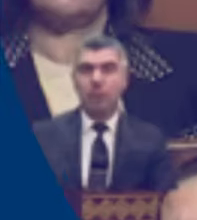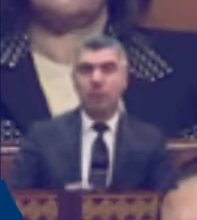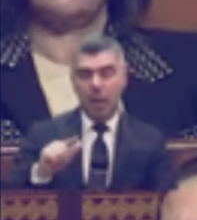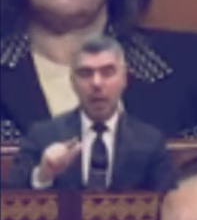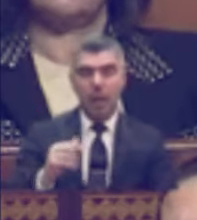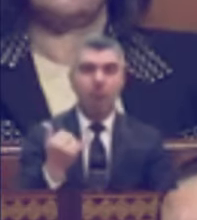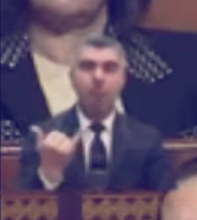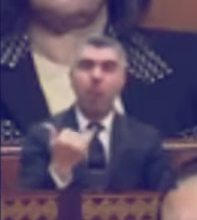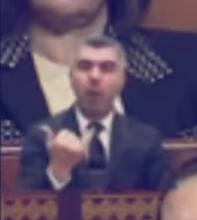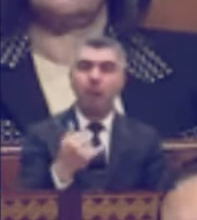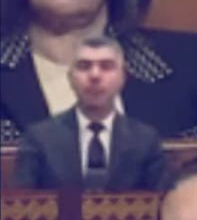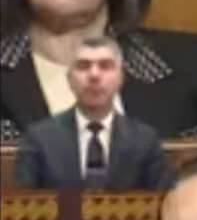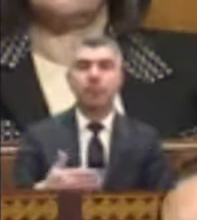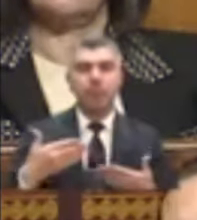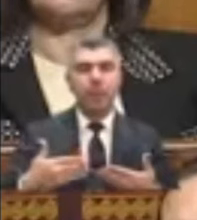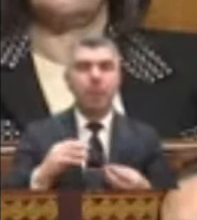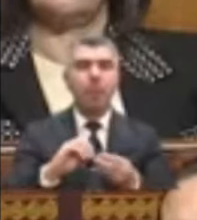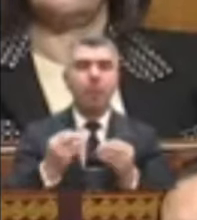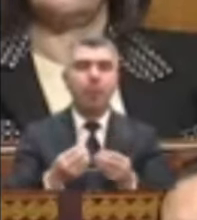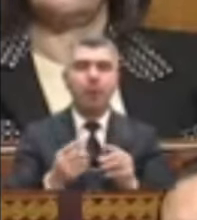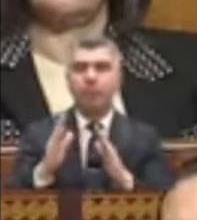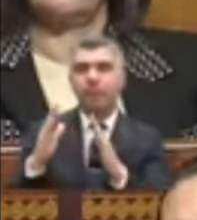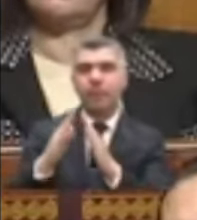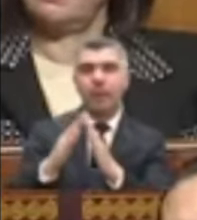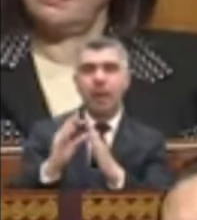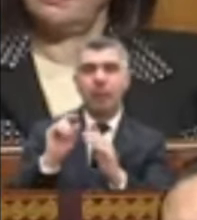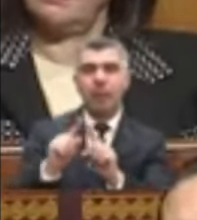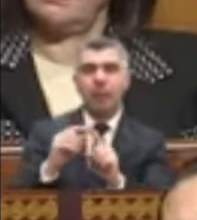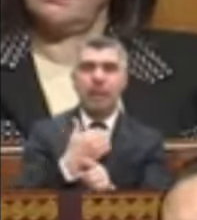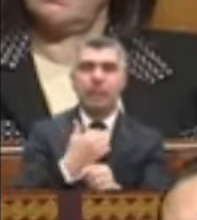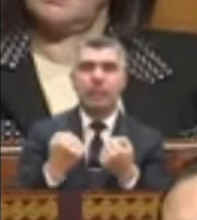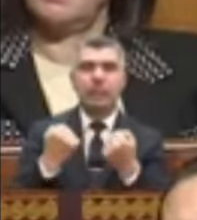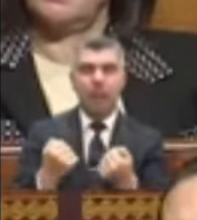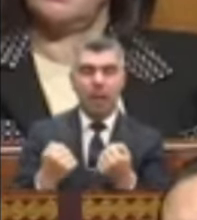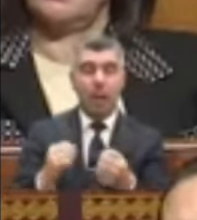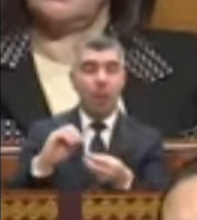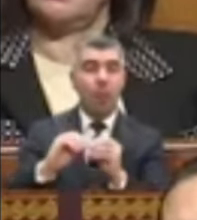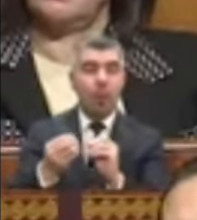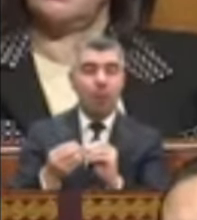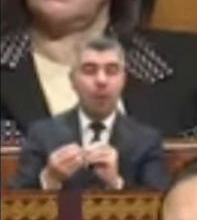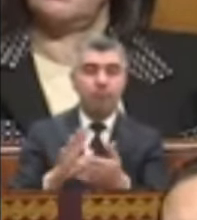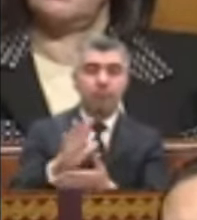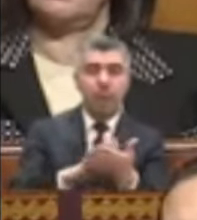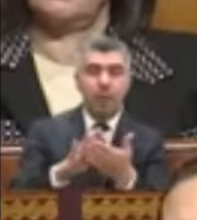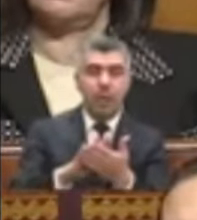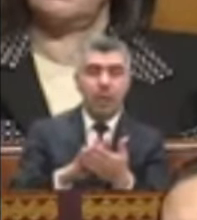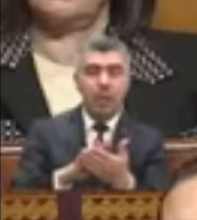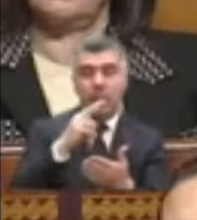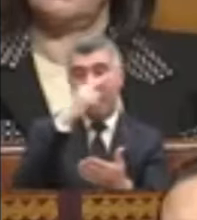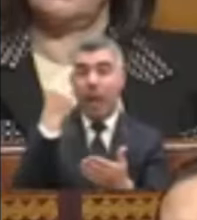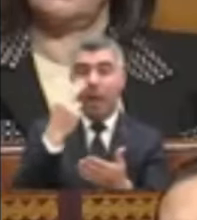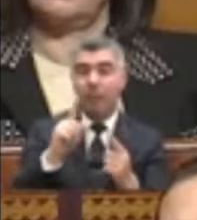حصيلة مهمة. هذه الإشكالية ديال السكن الوظيفي بالنسبة للصحة وإشكالية كبيرة ونقطة سوداء بالنسبة لهذا القطاع ديال